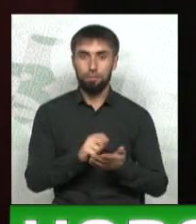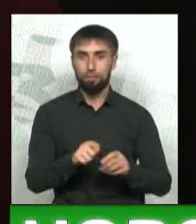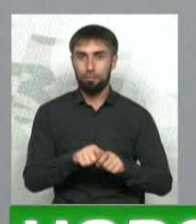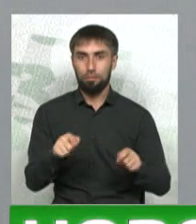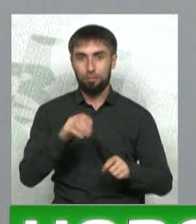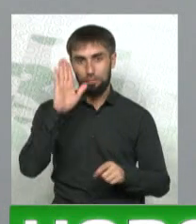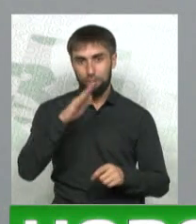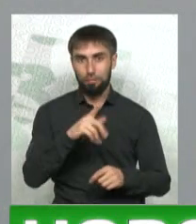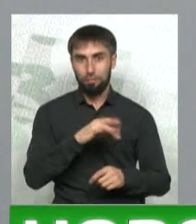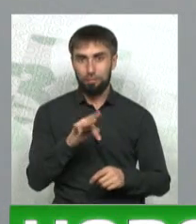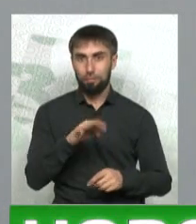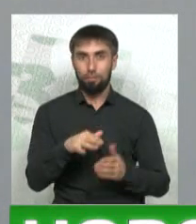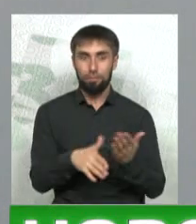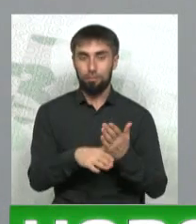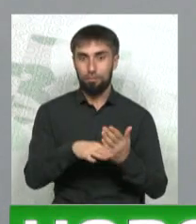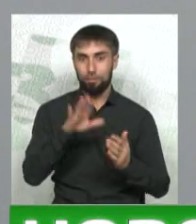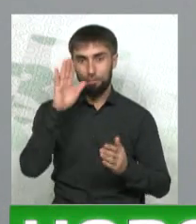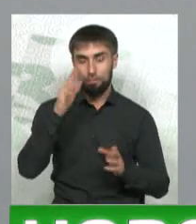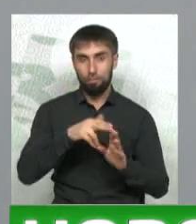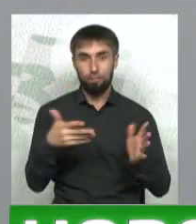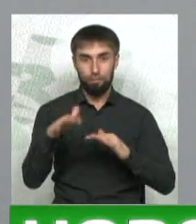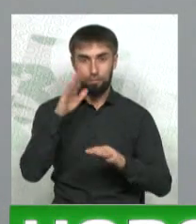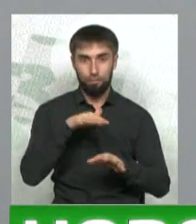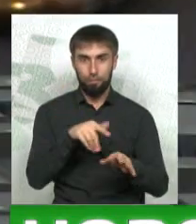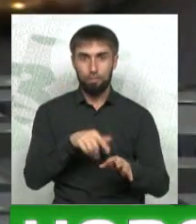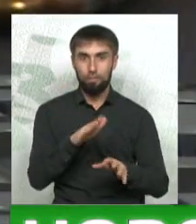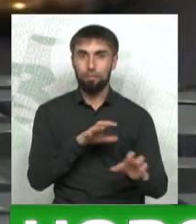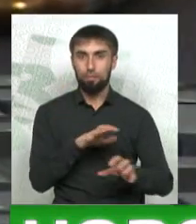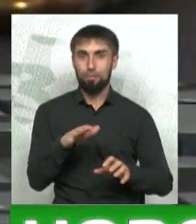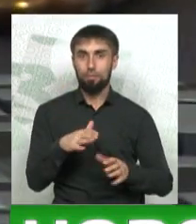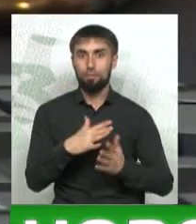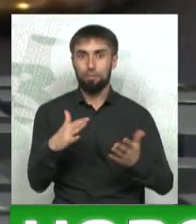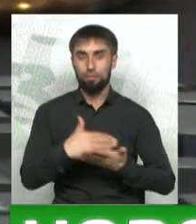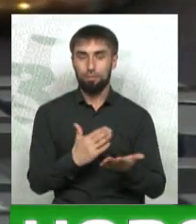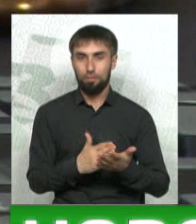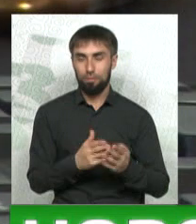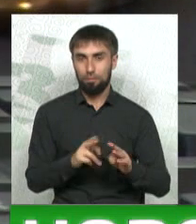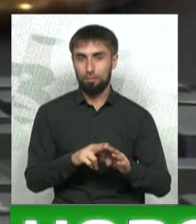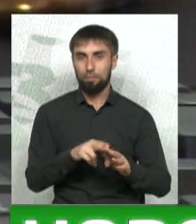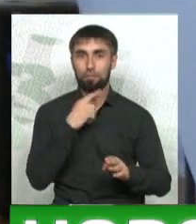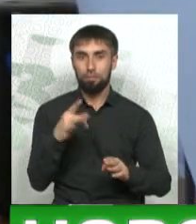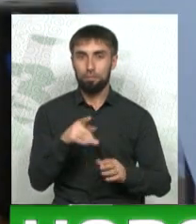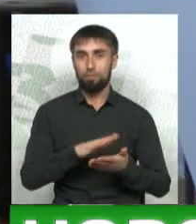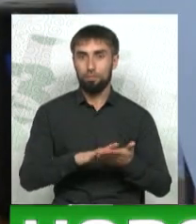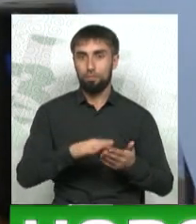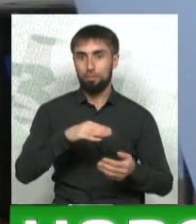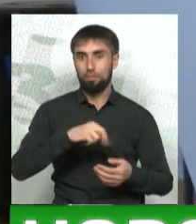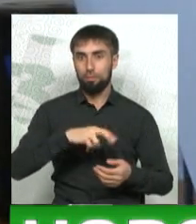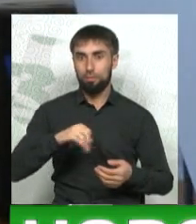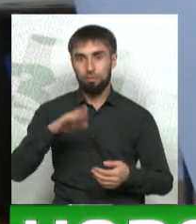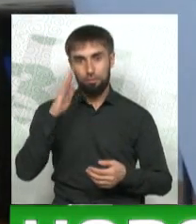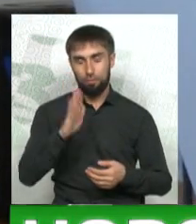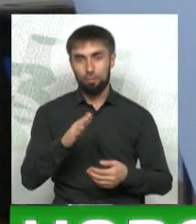крупного водозабора. При помощи горной реки планируется обеспечить большую часть республики талой чистой водой. Это еще и существенно